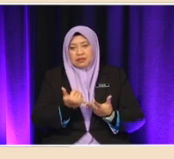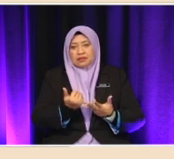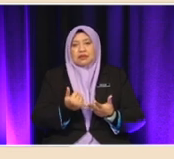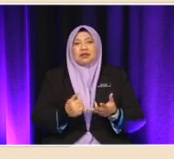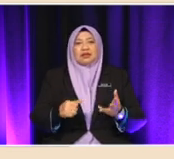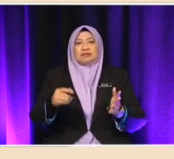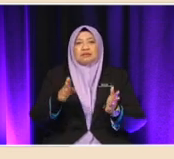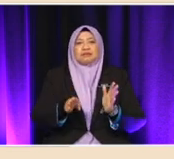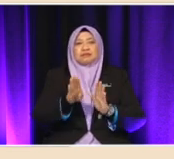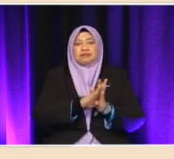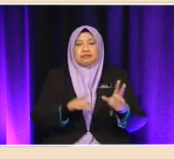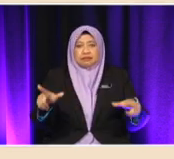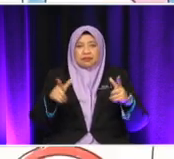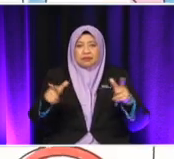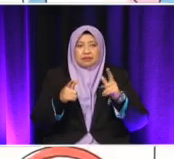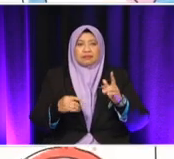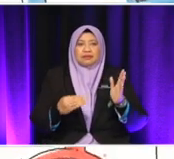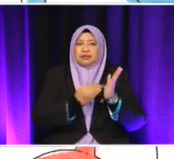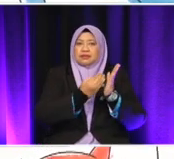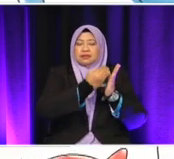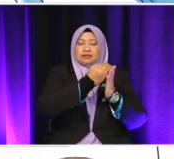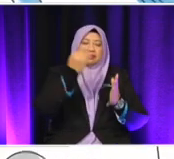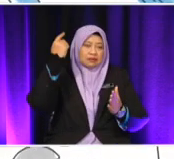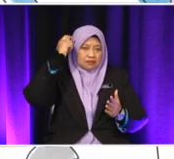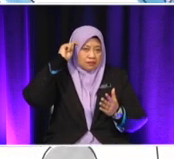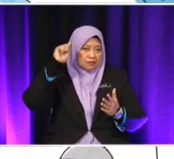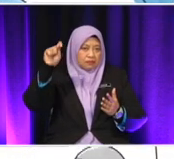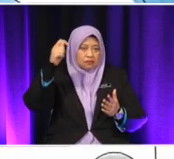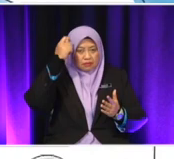Oke Apakah jawaban siapa yang akan coba